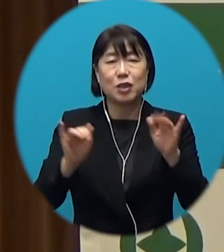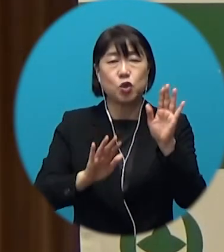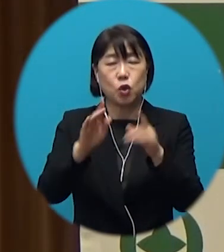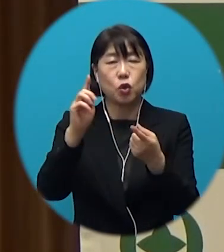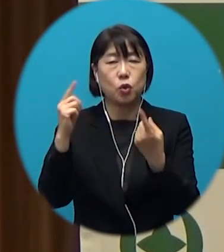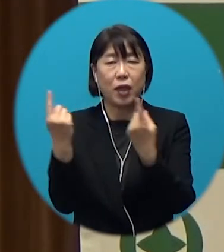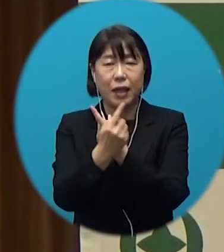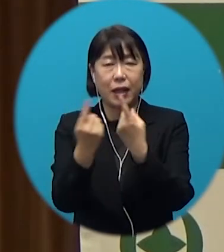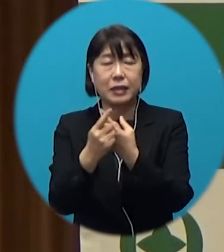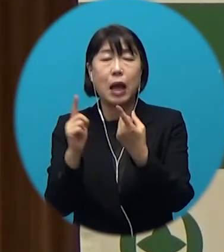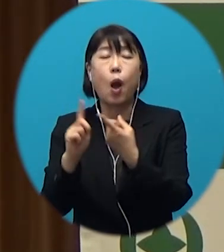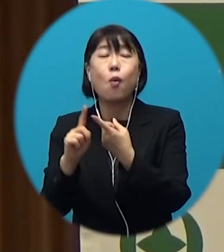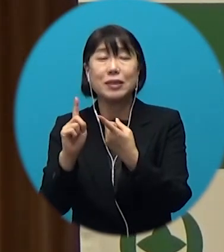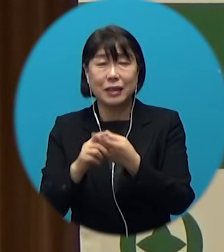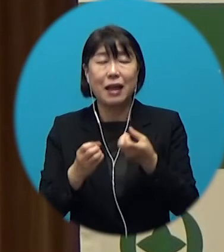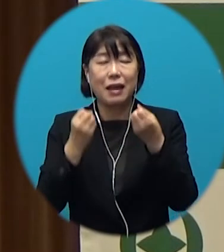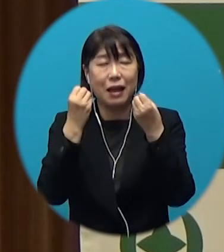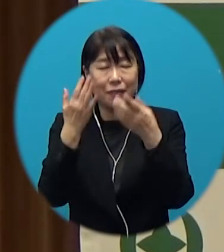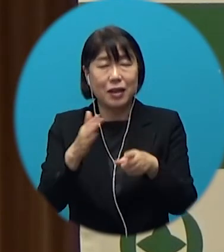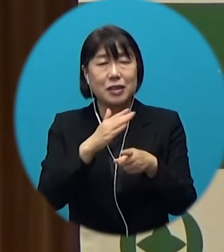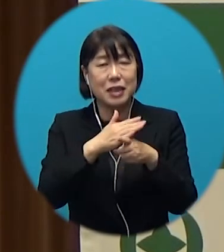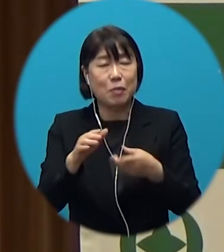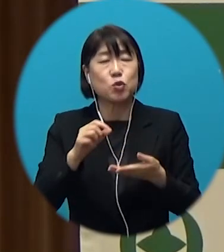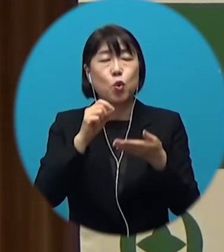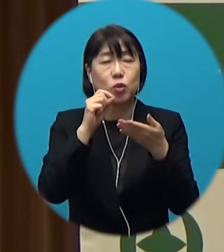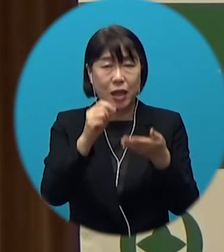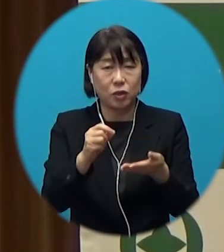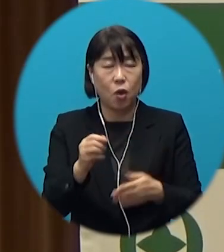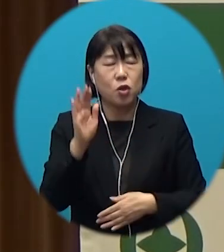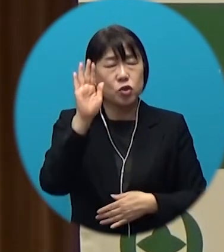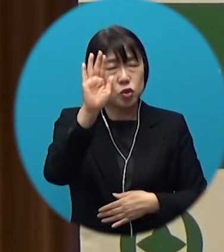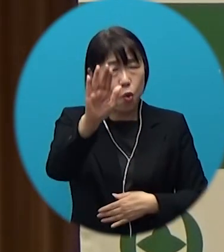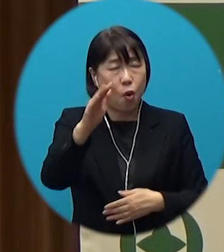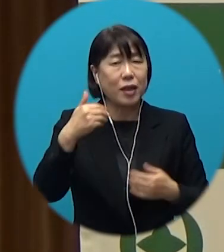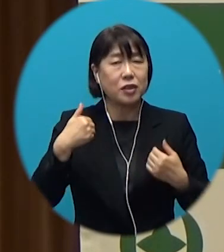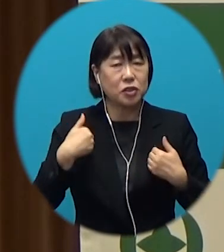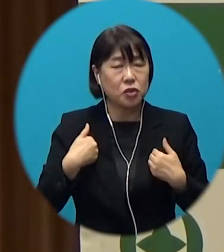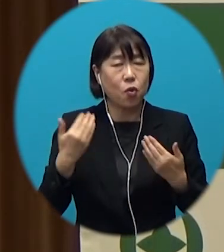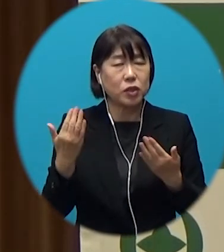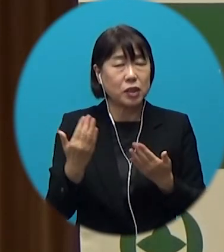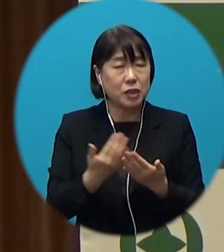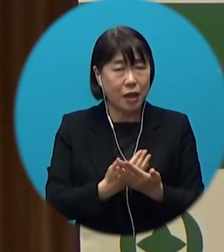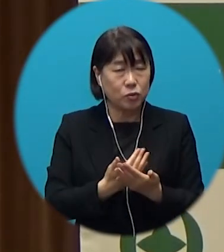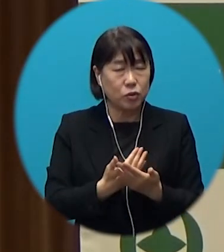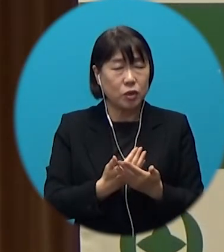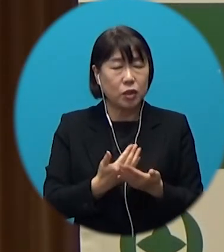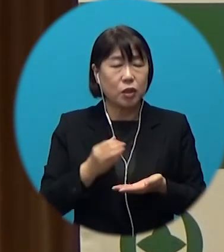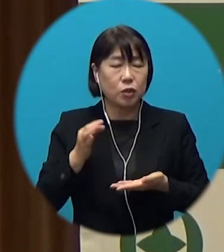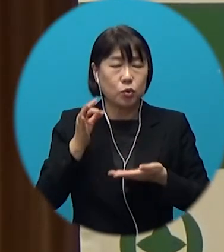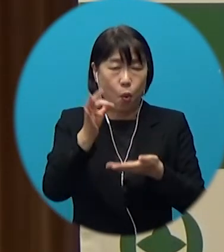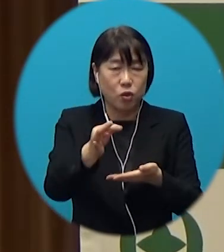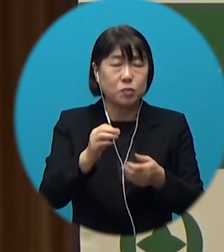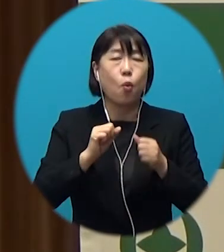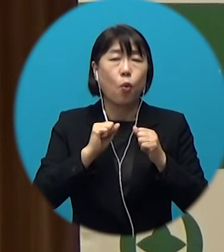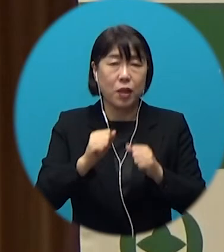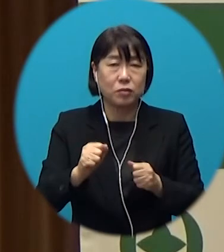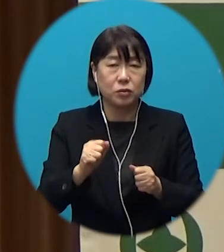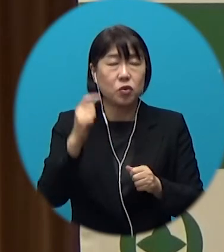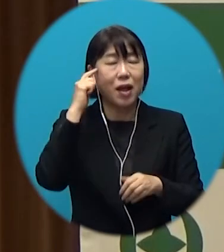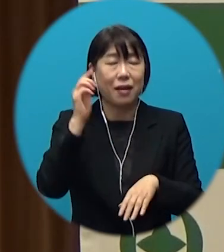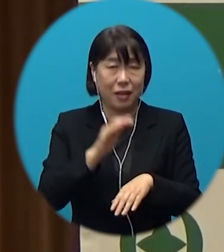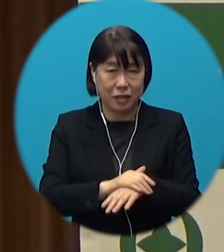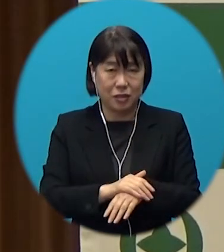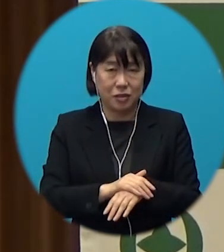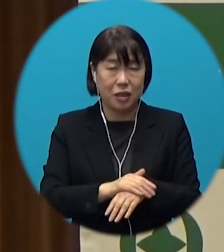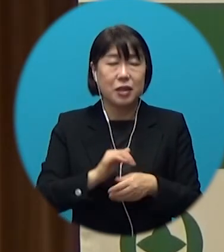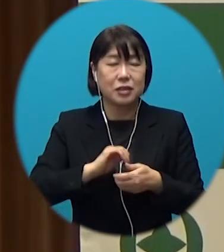た新しいサービスの提供、また将来必要な都市、公共投資をですね、行っていくという趣旨でありますので、ぜひご理